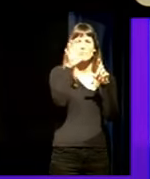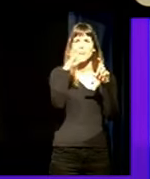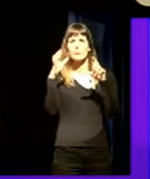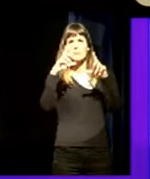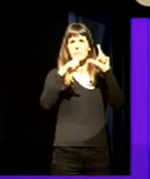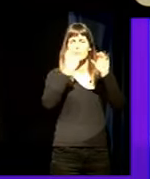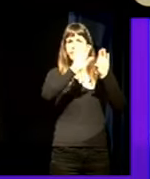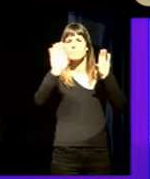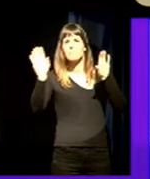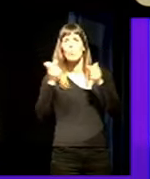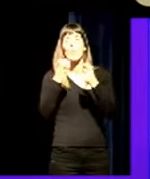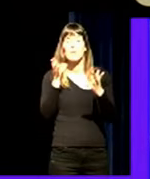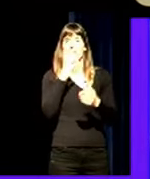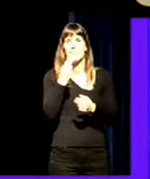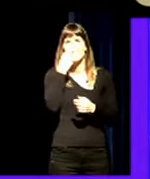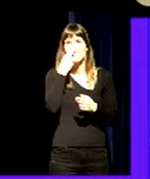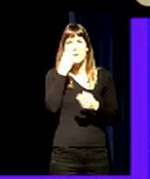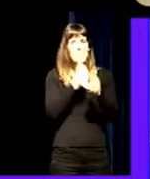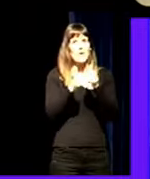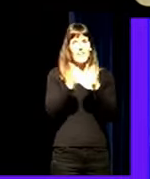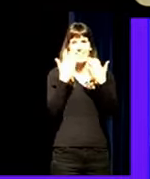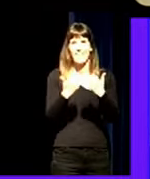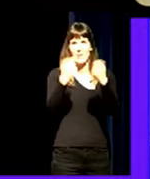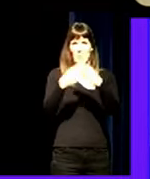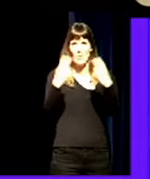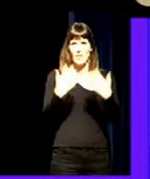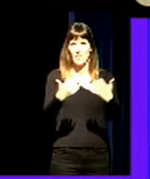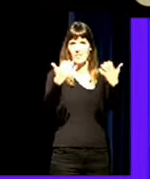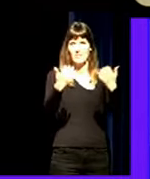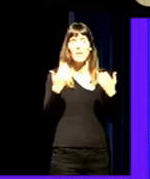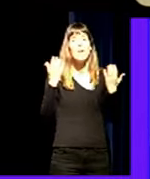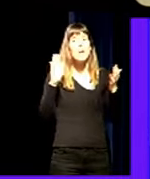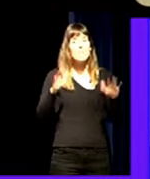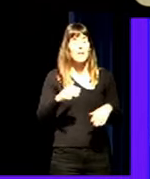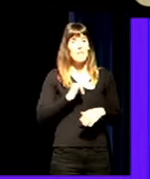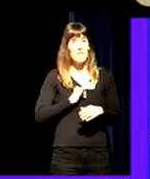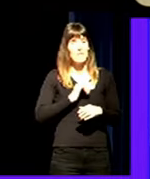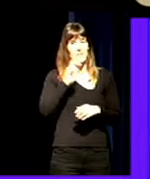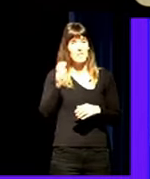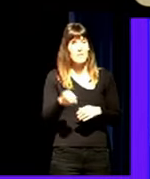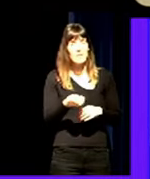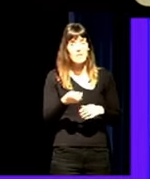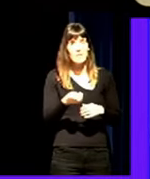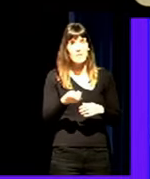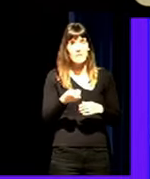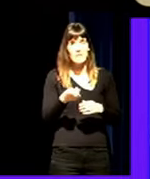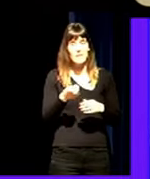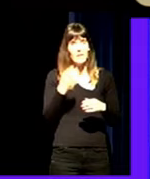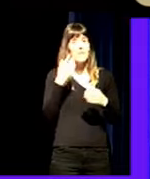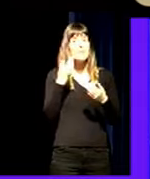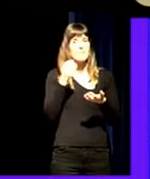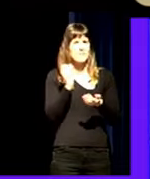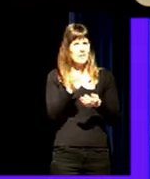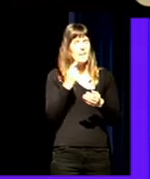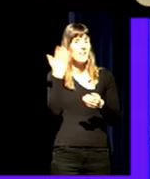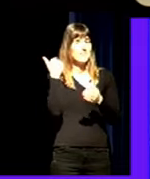dago bilatzen dugu audientzia, ez da? Eta bestaldetik identitatean anistasuna, eta erregatean kontrasakorrak hori buruz hitz